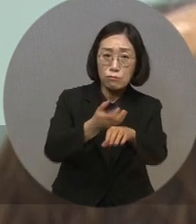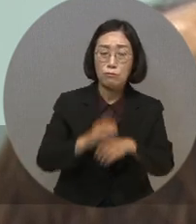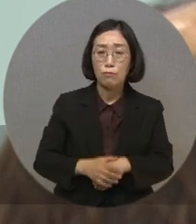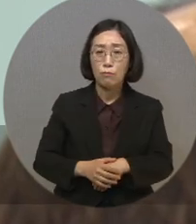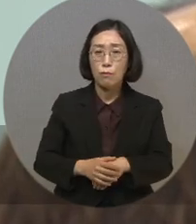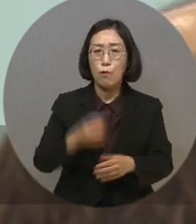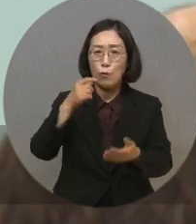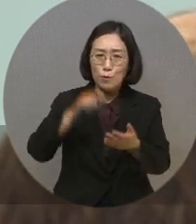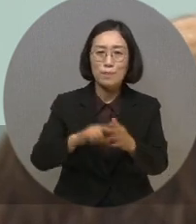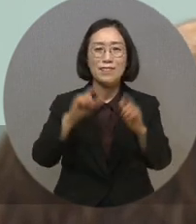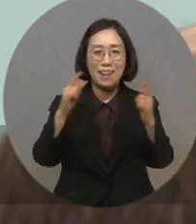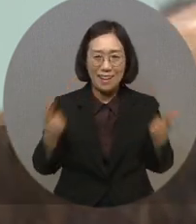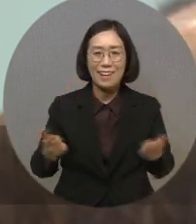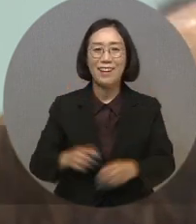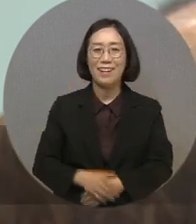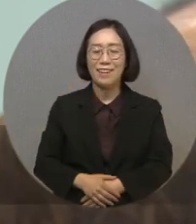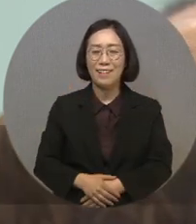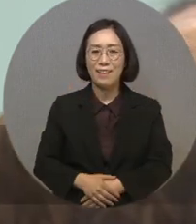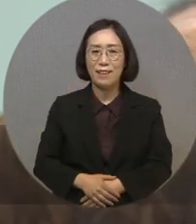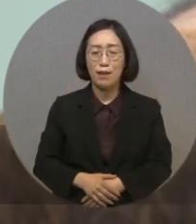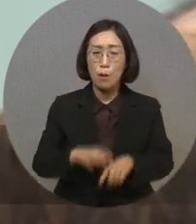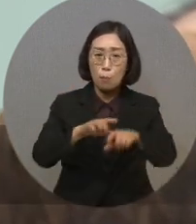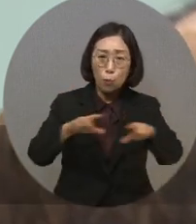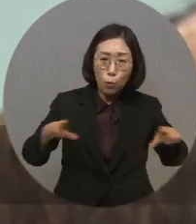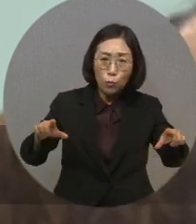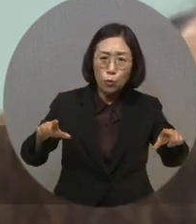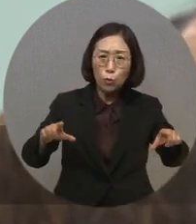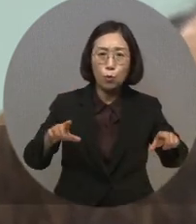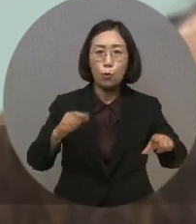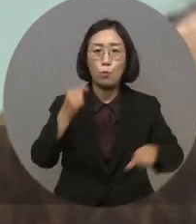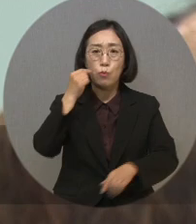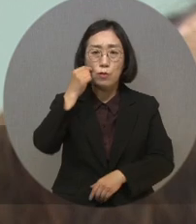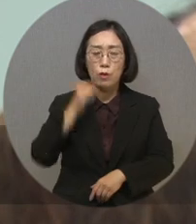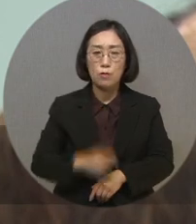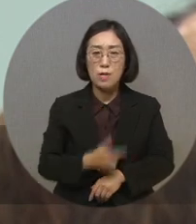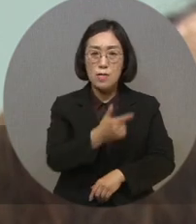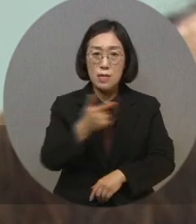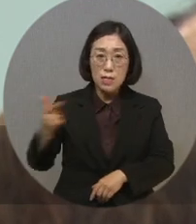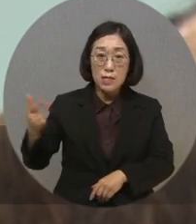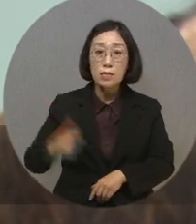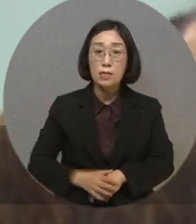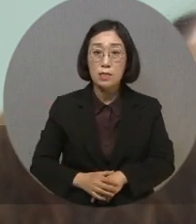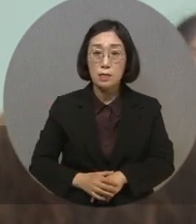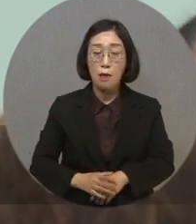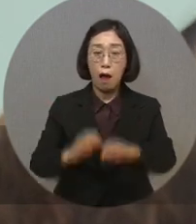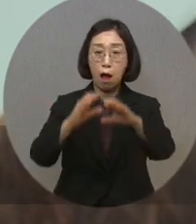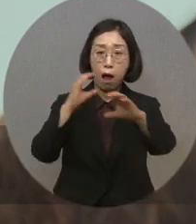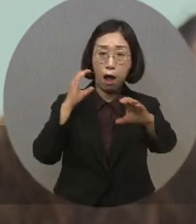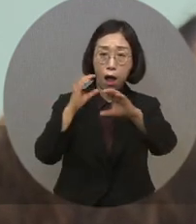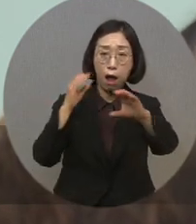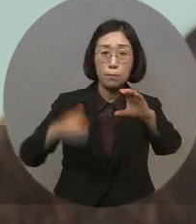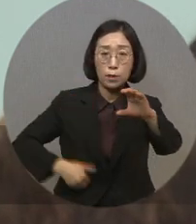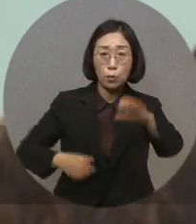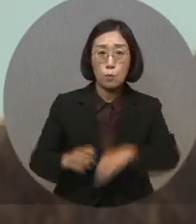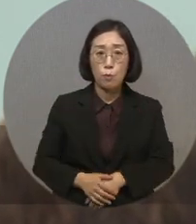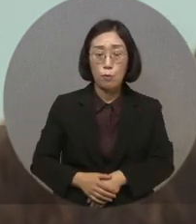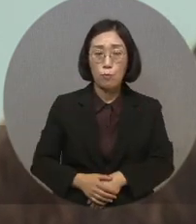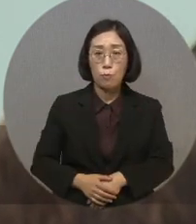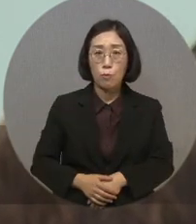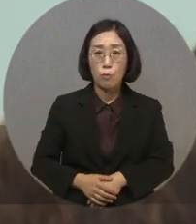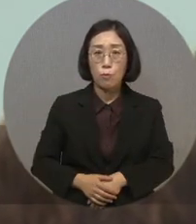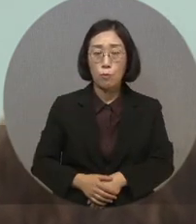택시를 타기 어렵습니다. 이 일반 택시는 없고 그냥 큰 택시만 있고 그것도 뭐 쉽게 그 택시는